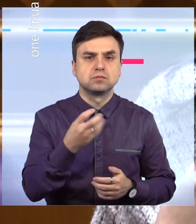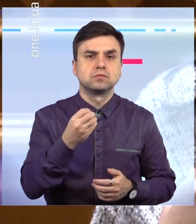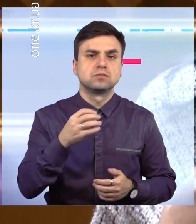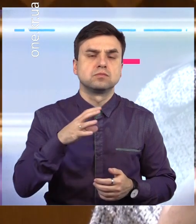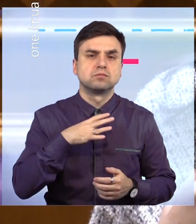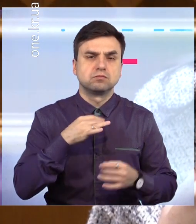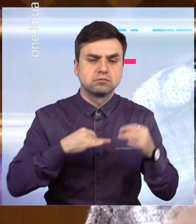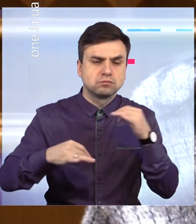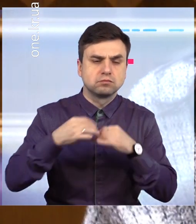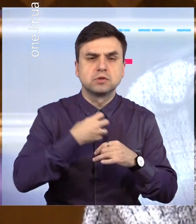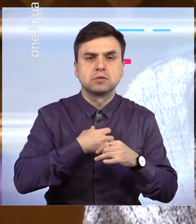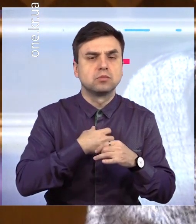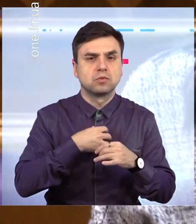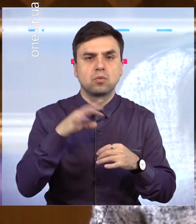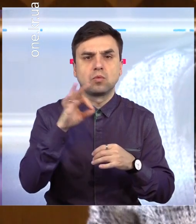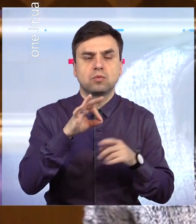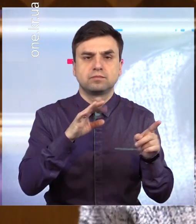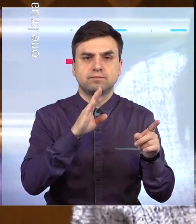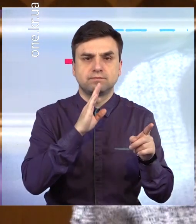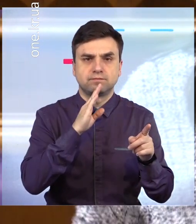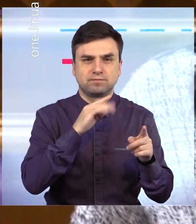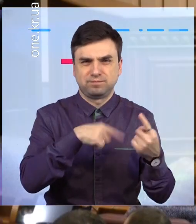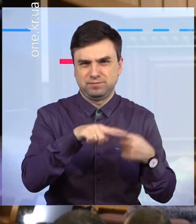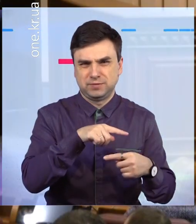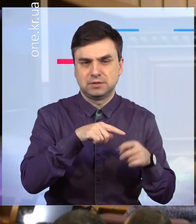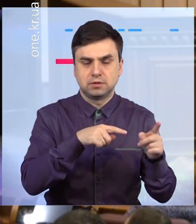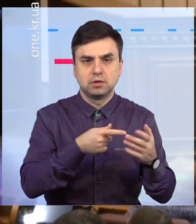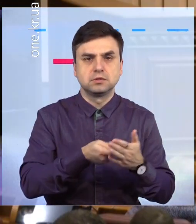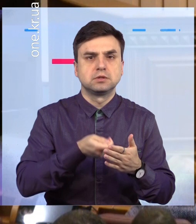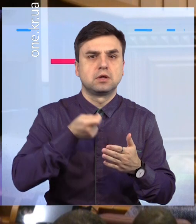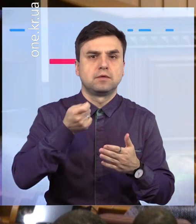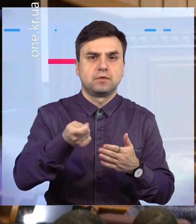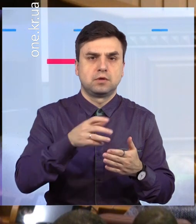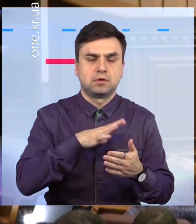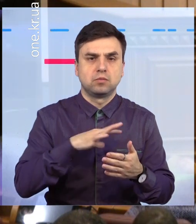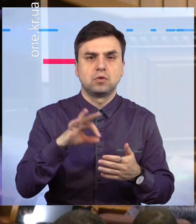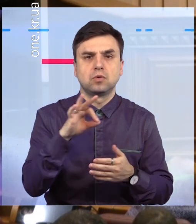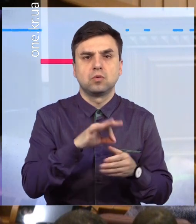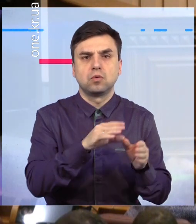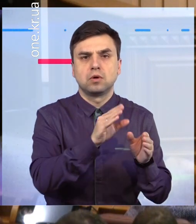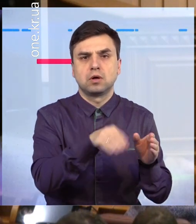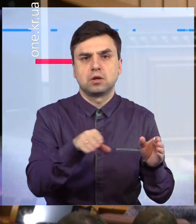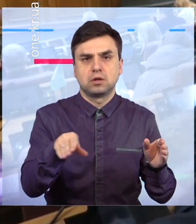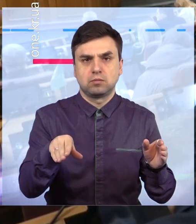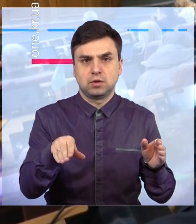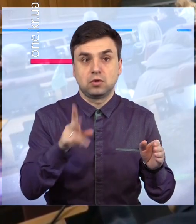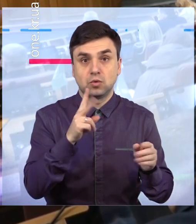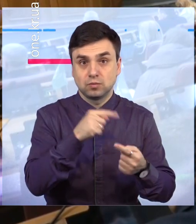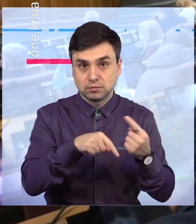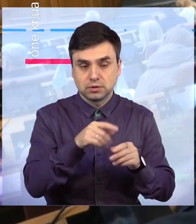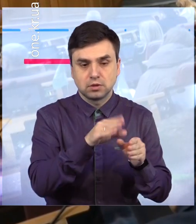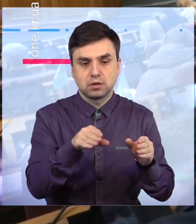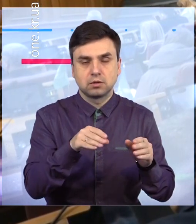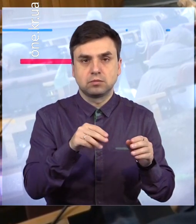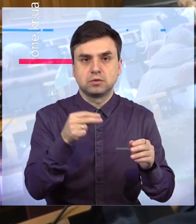петиція містянки Тетяни Темченко. Жінка є приватною підприємницею, і нинішні тарифи на опалення для ФОПів є просто непідйомними. Вважає, що